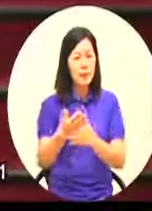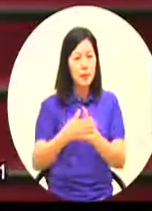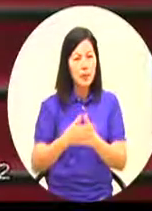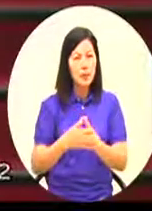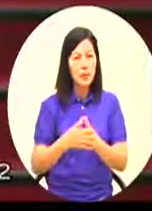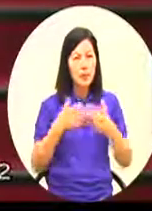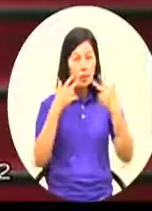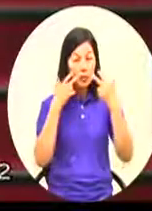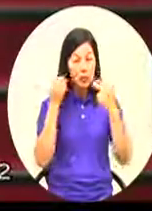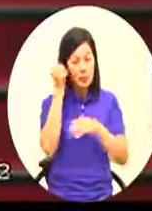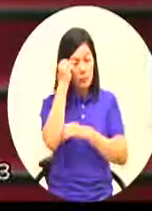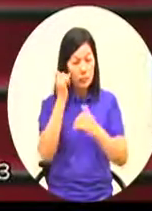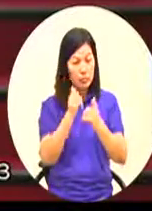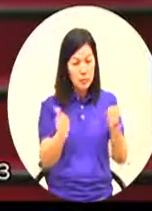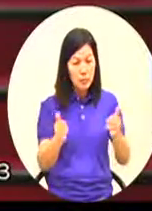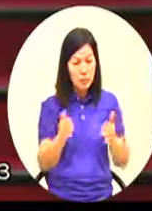民